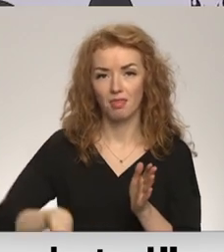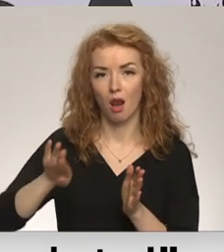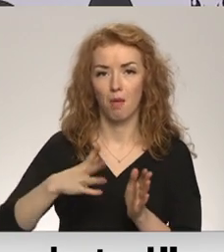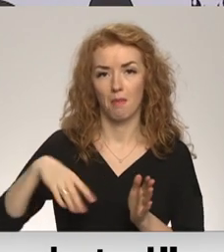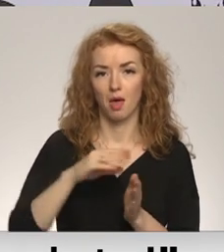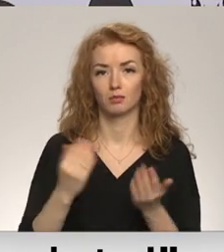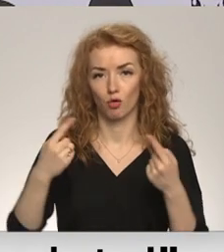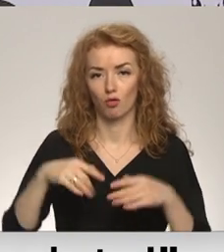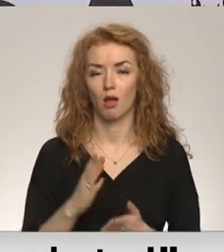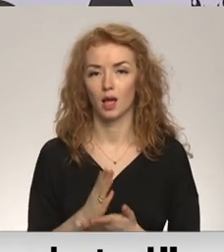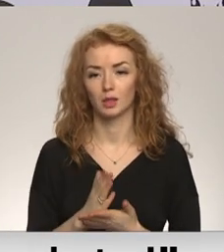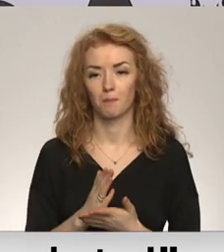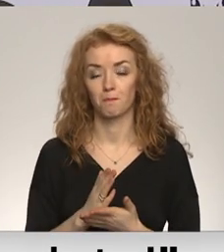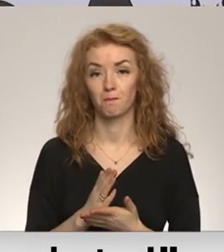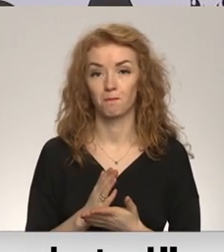Latvijā.